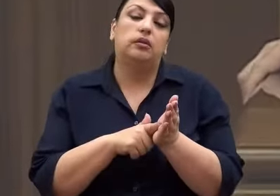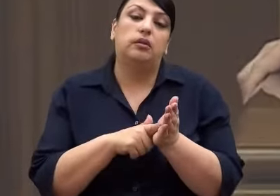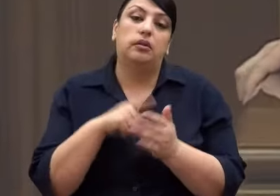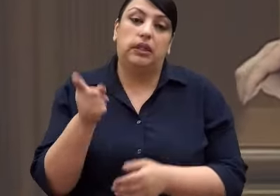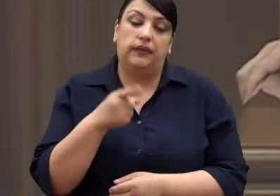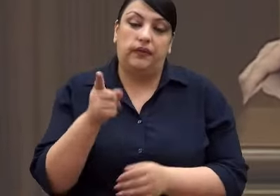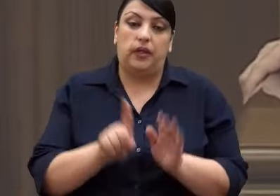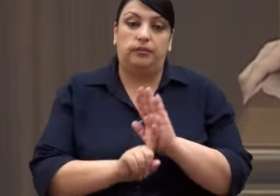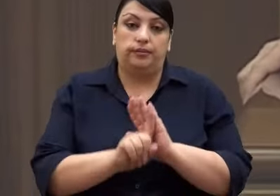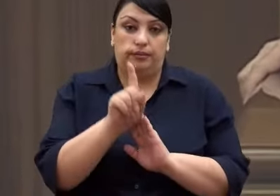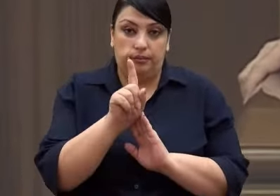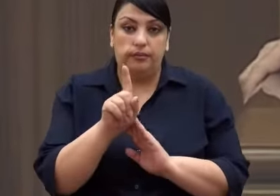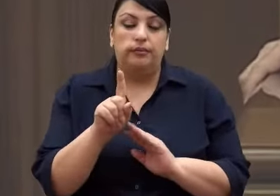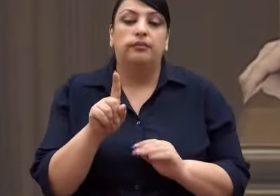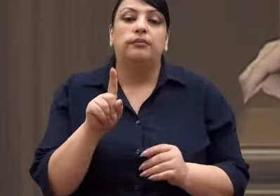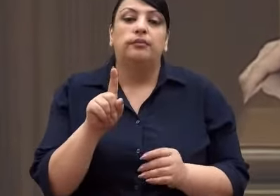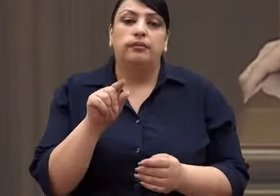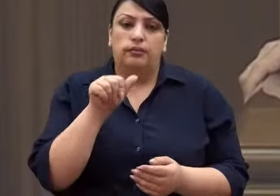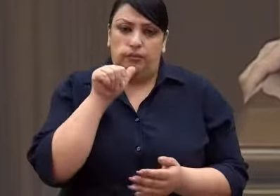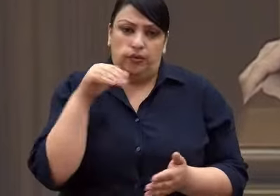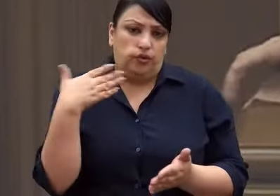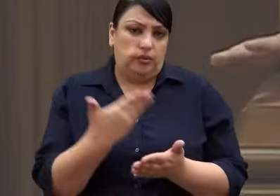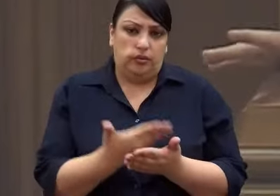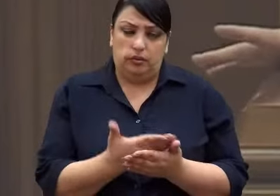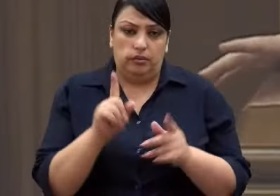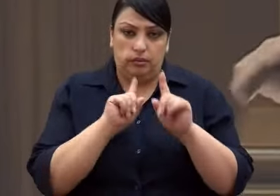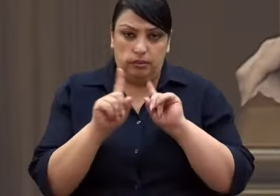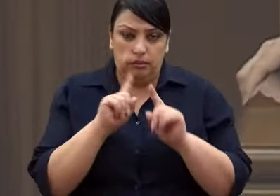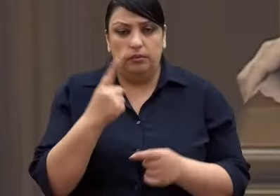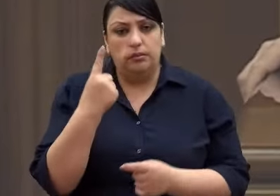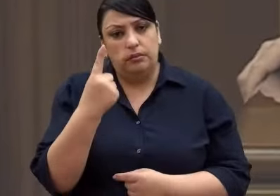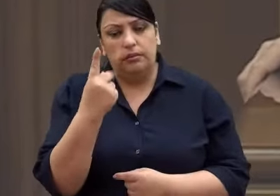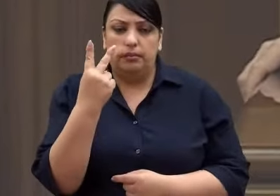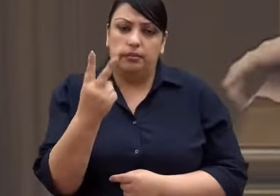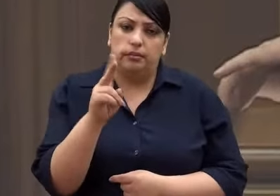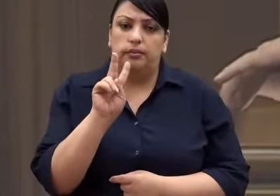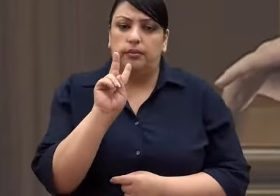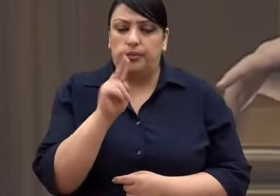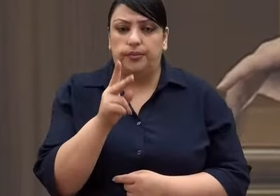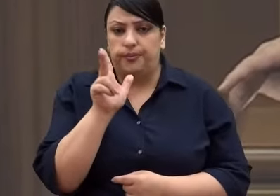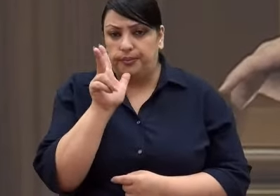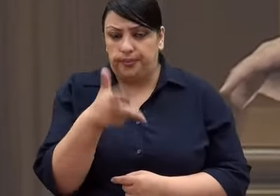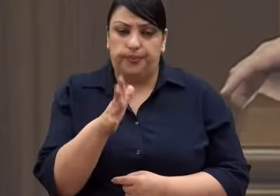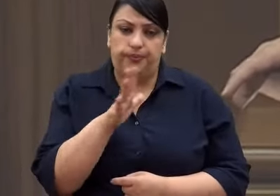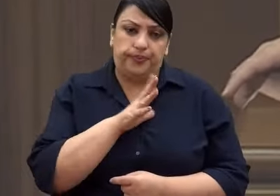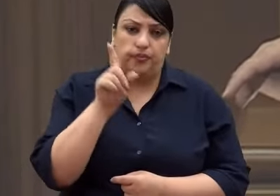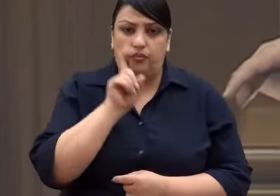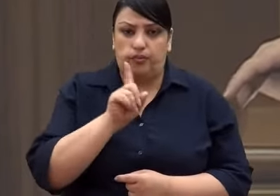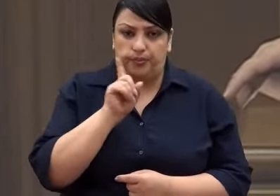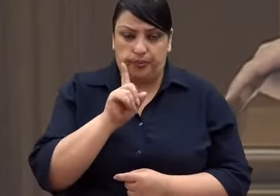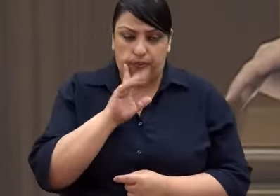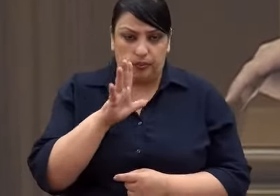է որպես մշտական հանձնաժողով, դրանից առաջ մեկ թե երկու տարի գործել է որպես ժամանակավոր